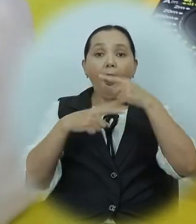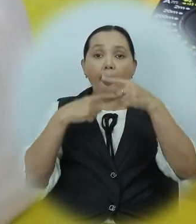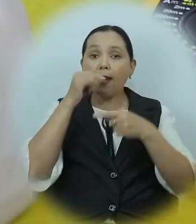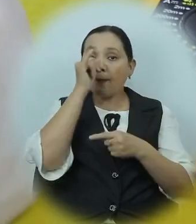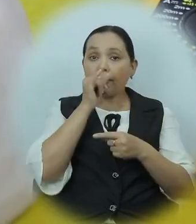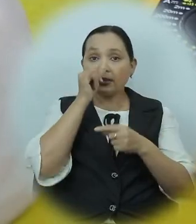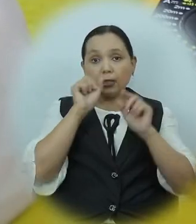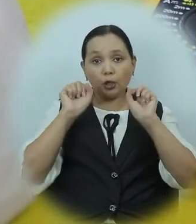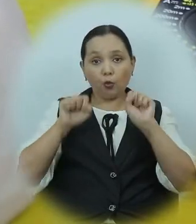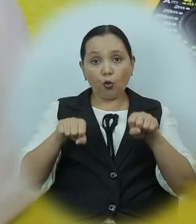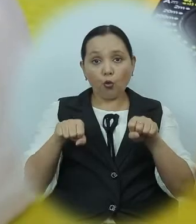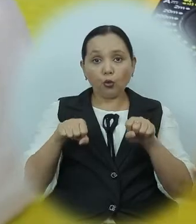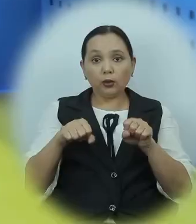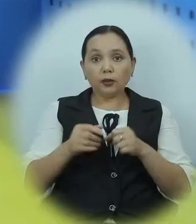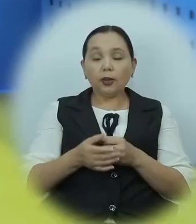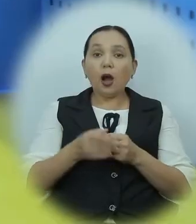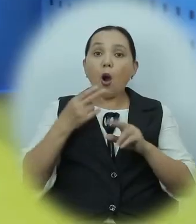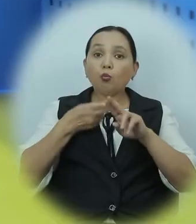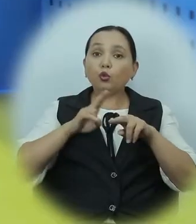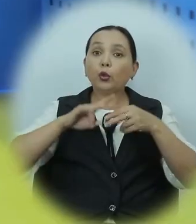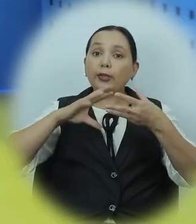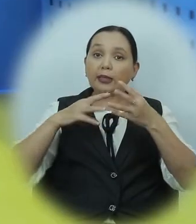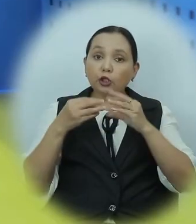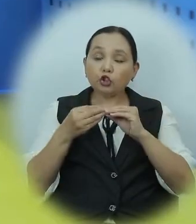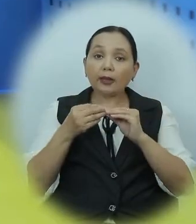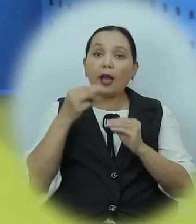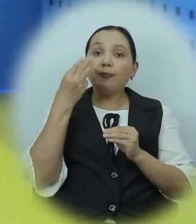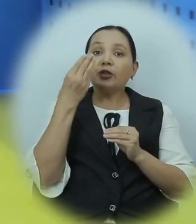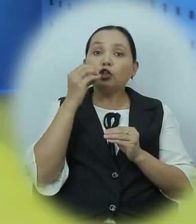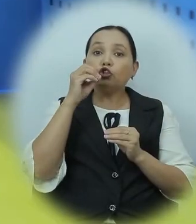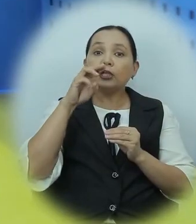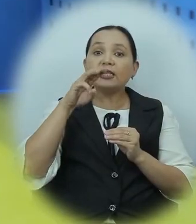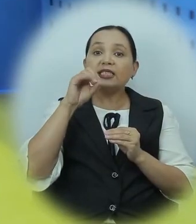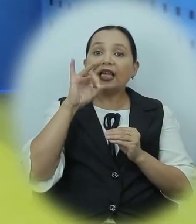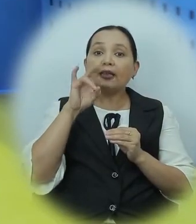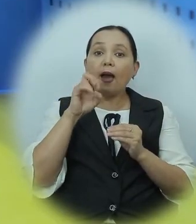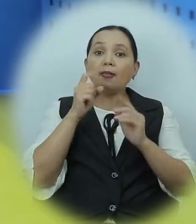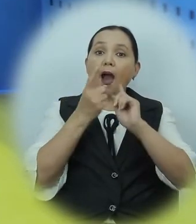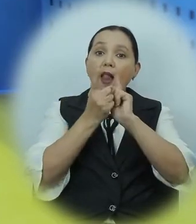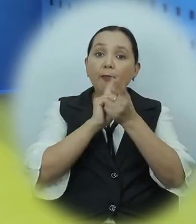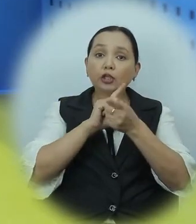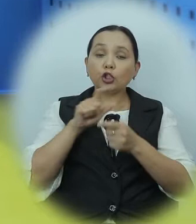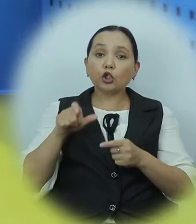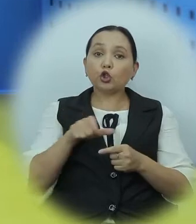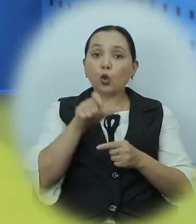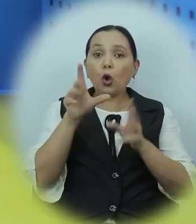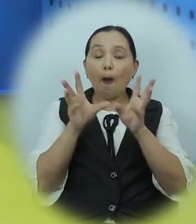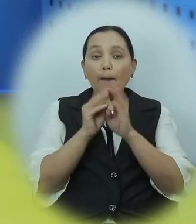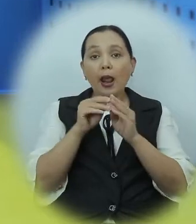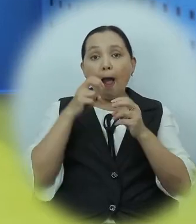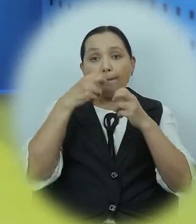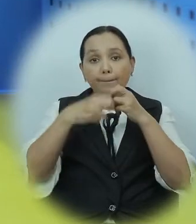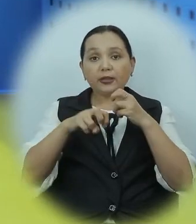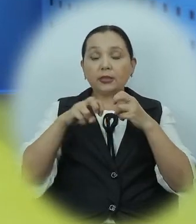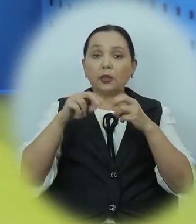aylanmasligi mumkin. Buning natijasida shestirnani almashtirish yo'li bilan buzoqning